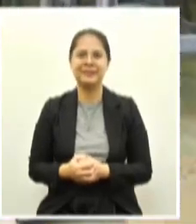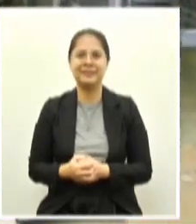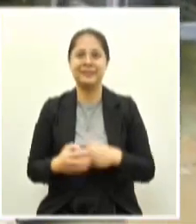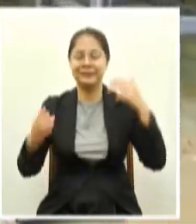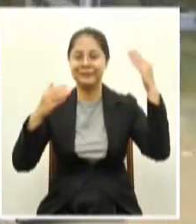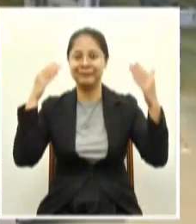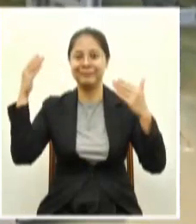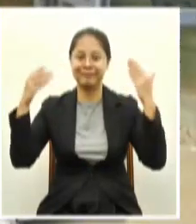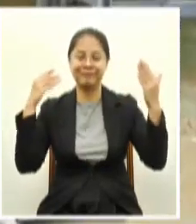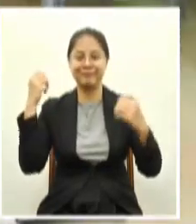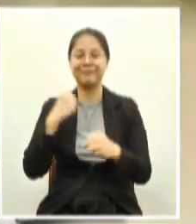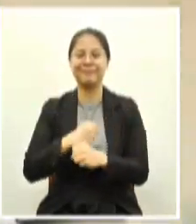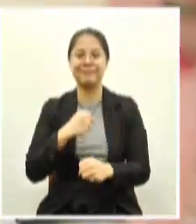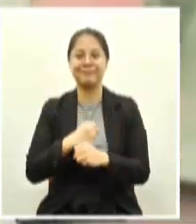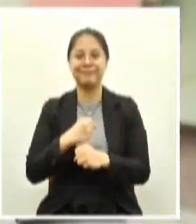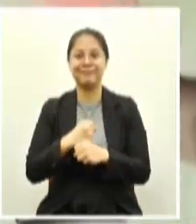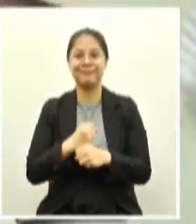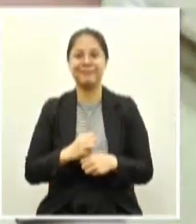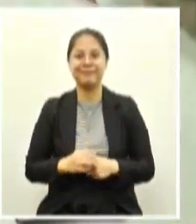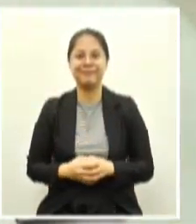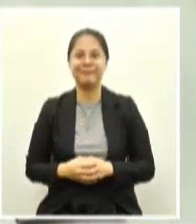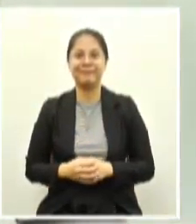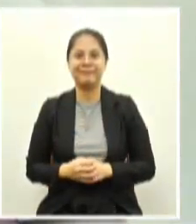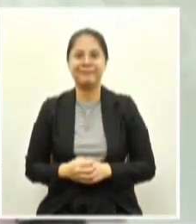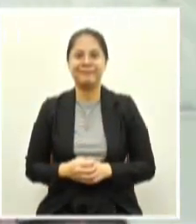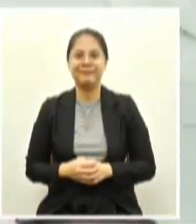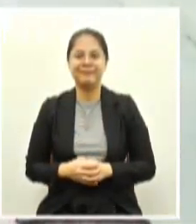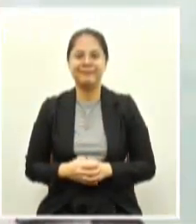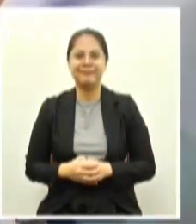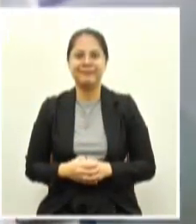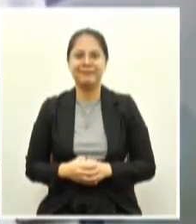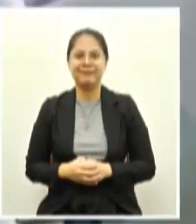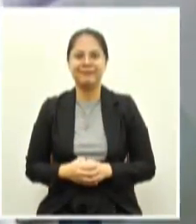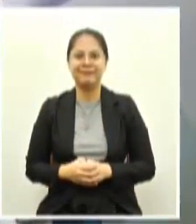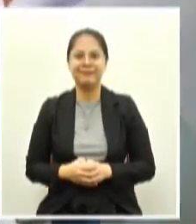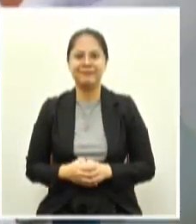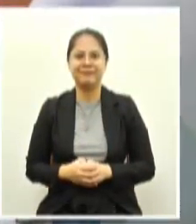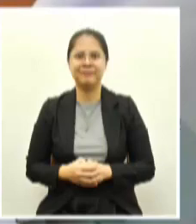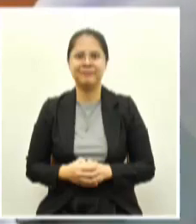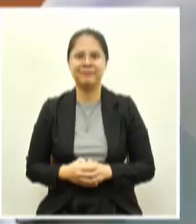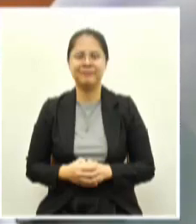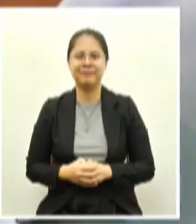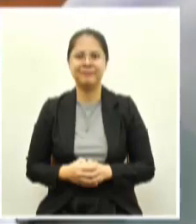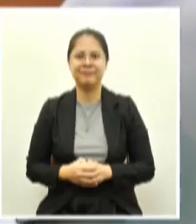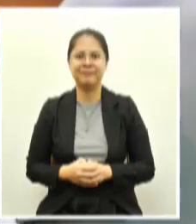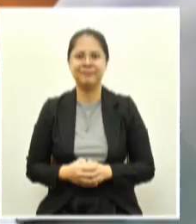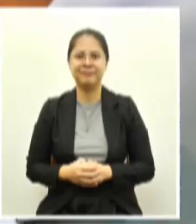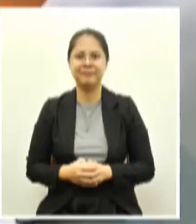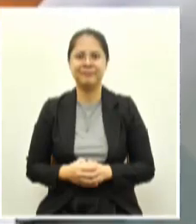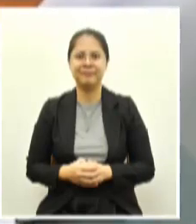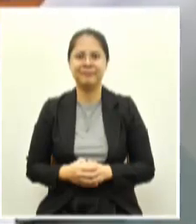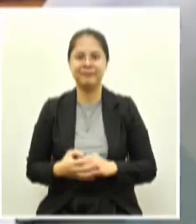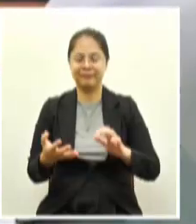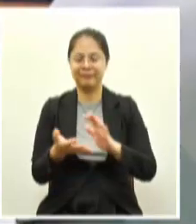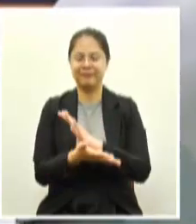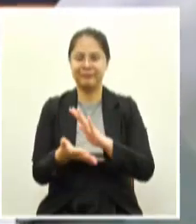คือกระดาษลังความรู้นะ